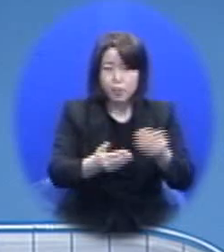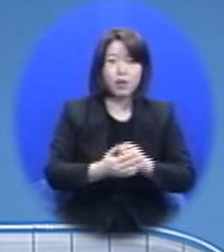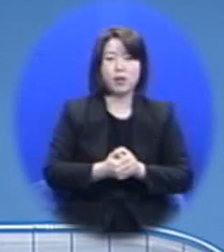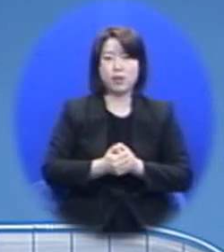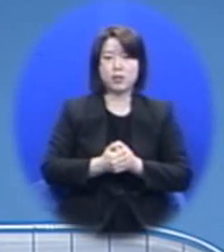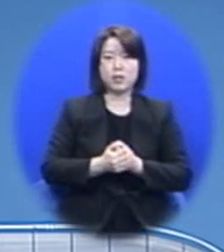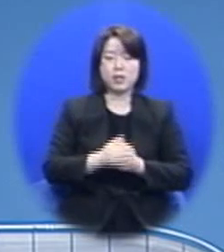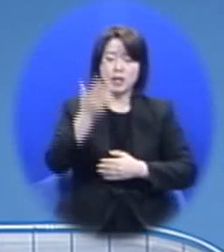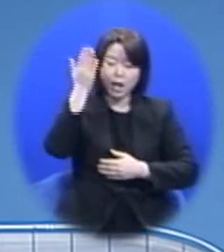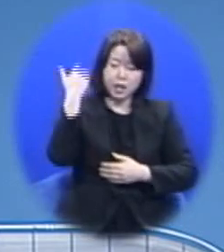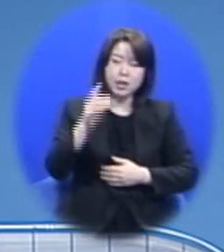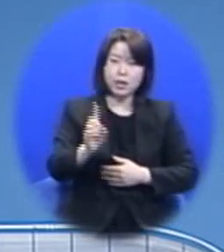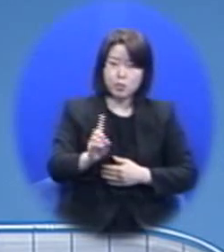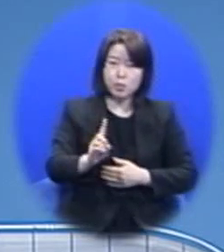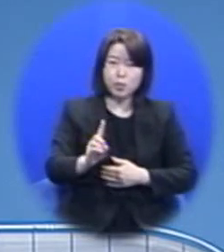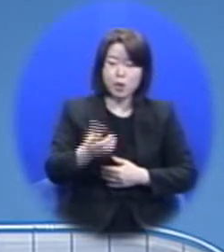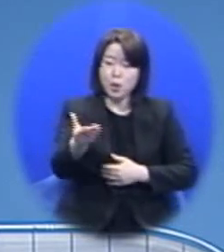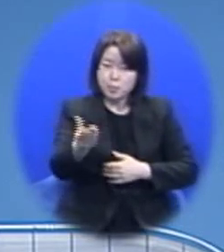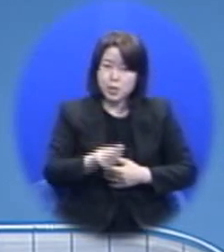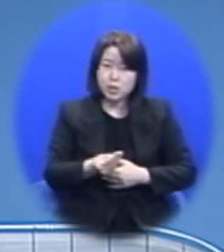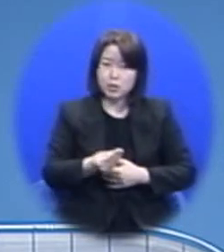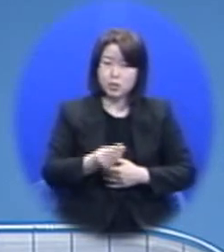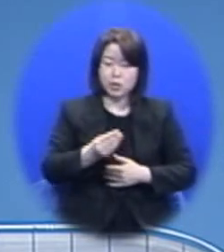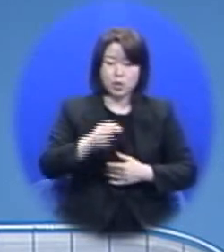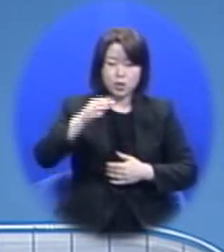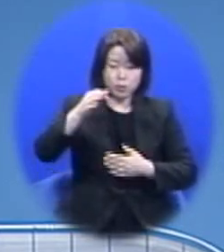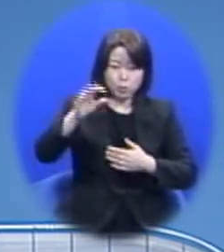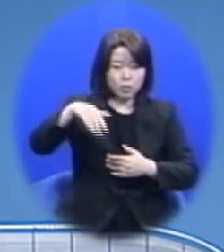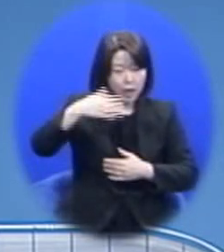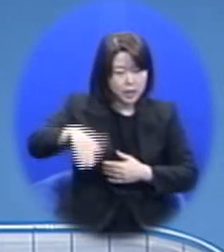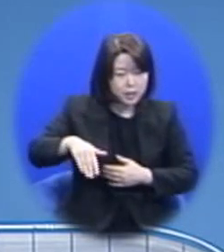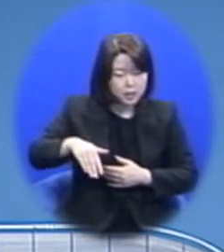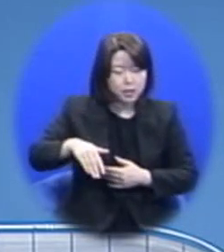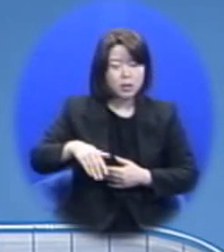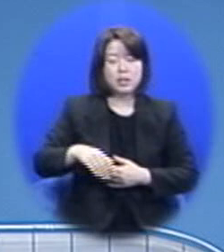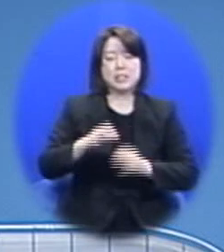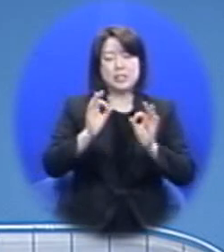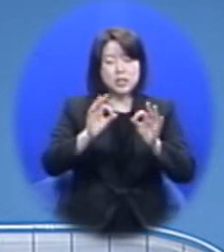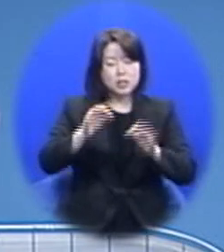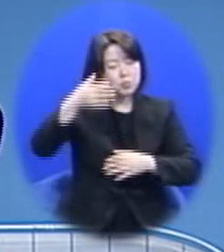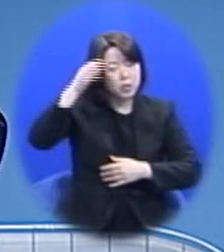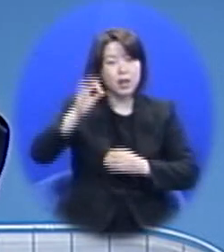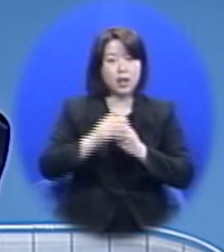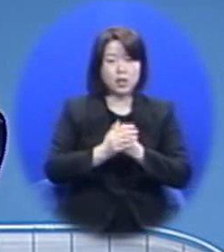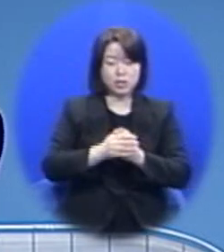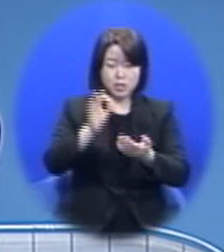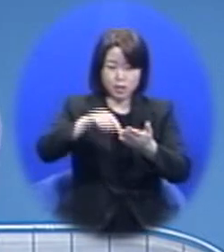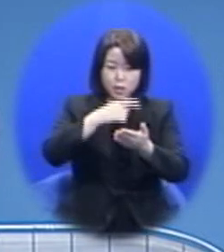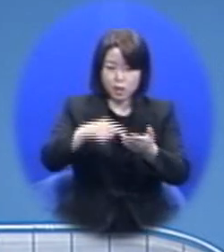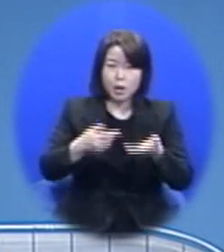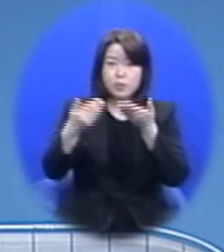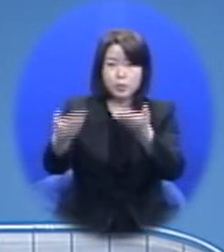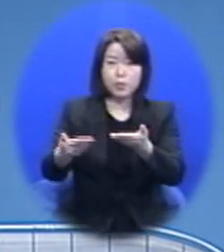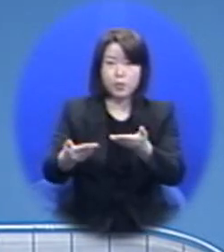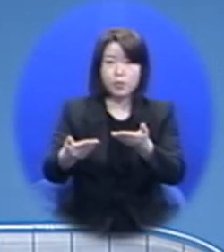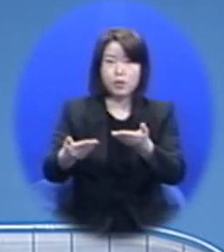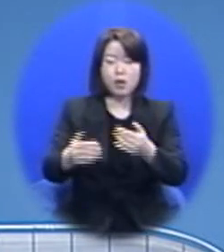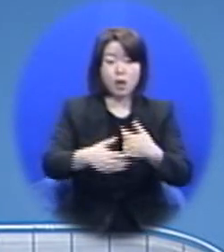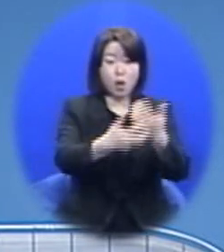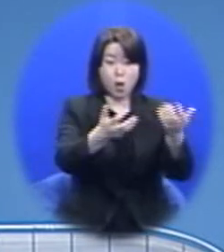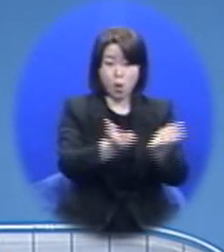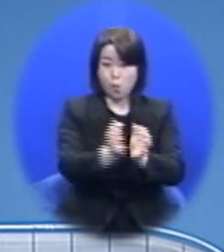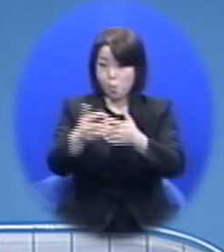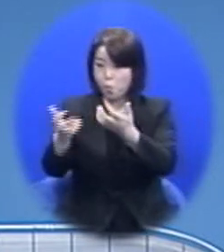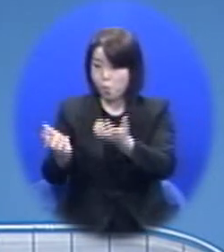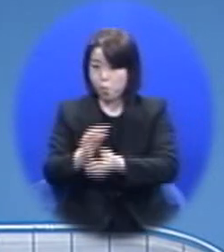아 지난번에 내가 빌려서 갚지 못한 게 있는데 이제 깨달았습니다, 이제 갚겠습니다, 동네